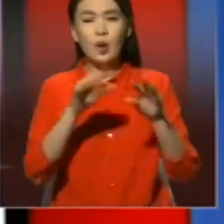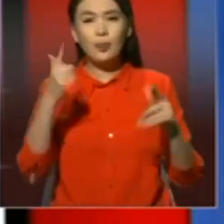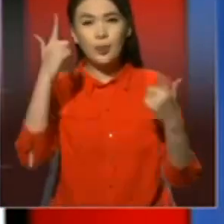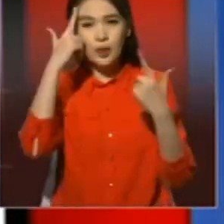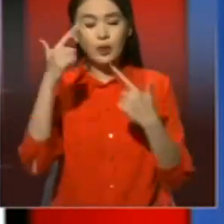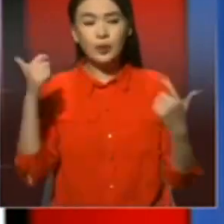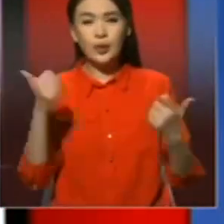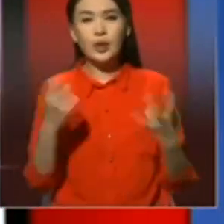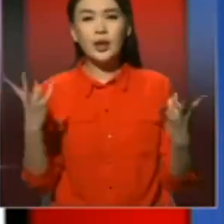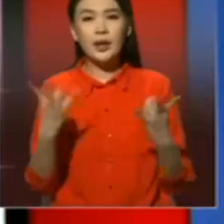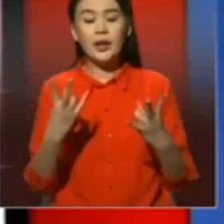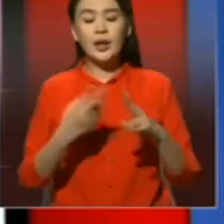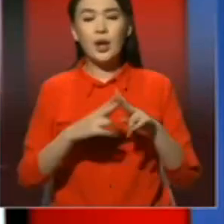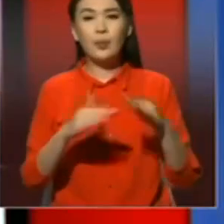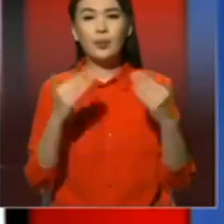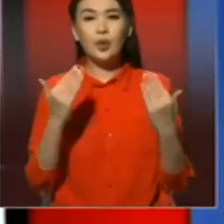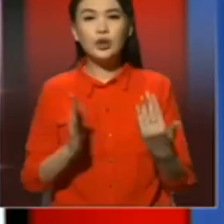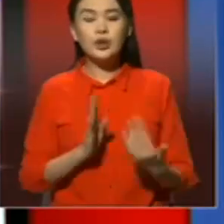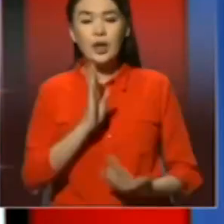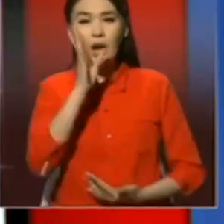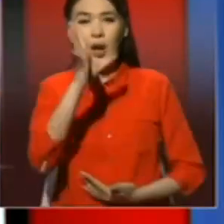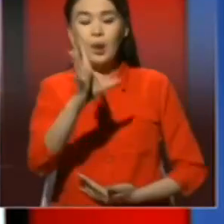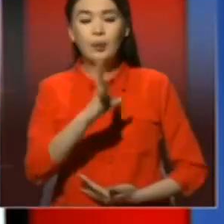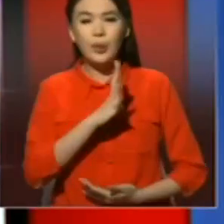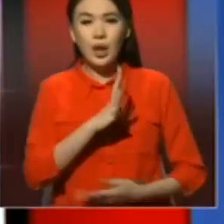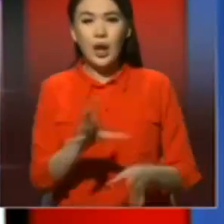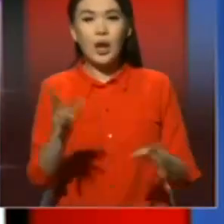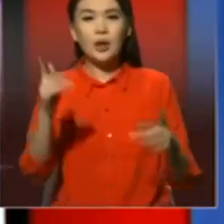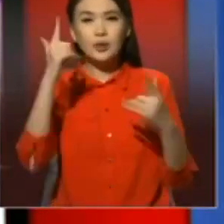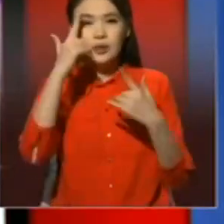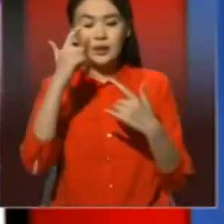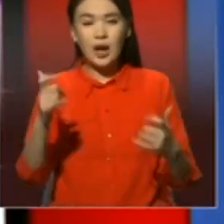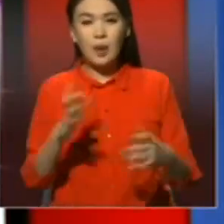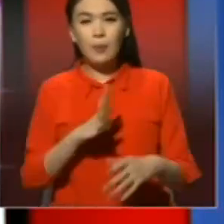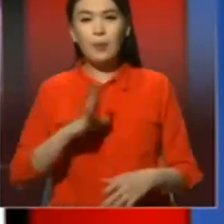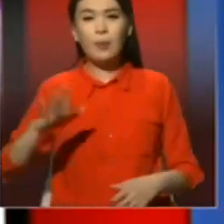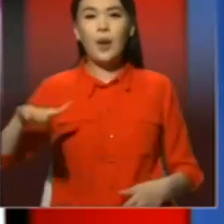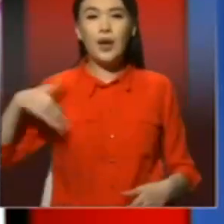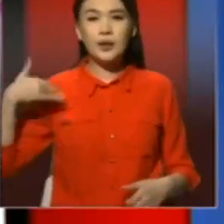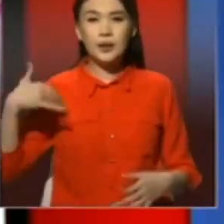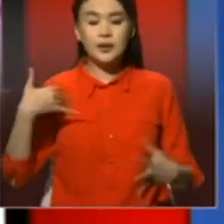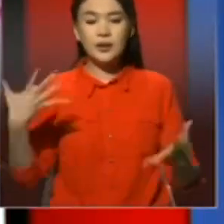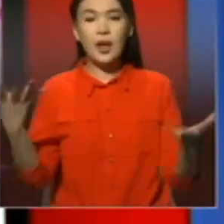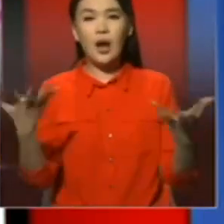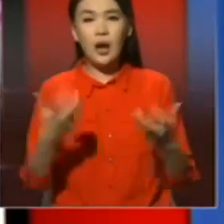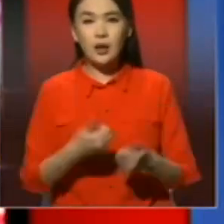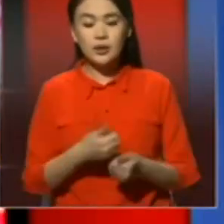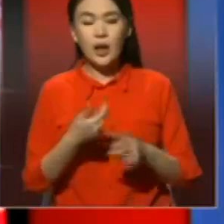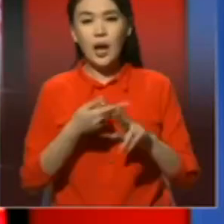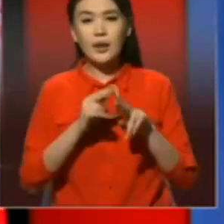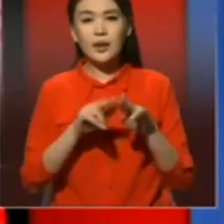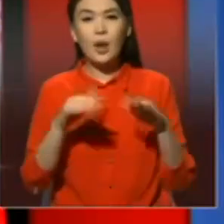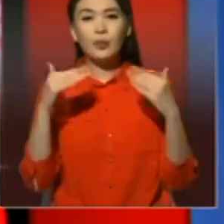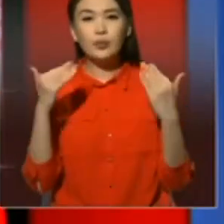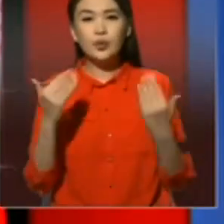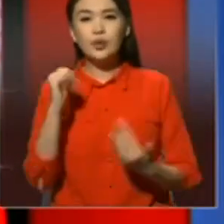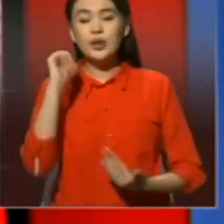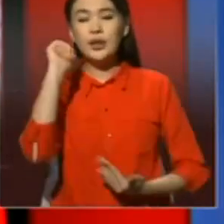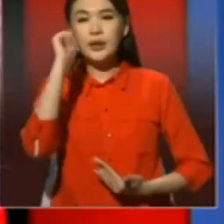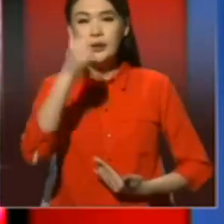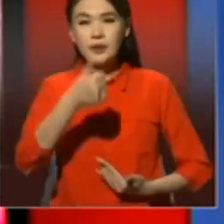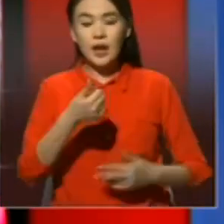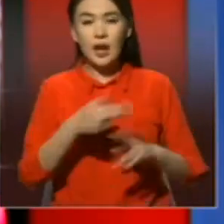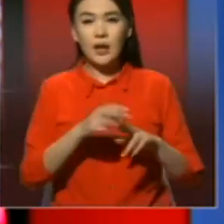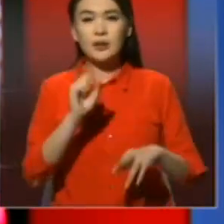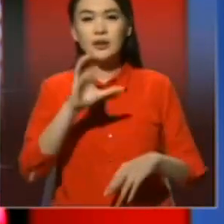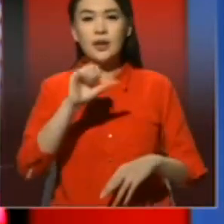керек болды. Бүгінгі таңға дейін ол нәрсені білдік, барлығын пайдалысын алдық. Енді бүгінгі ертеңгі ассамблея,